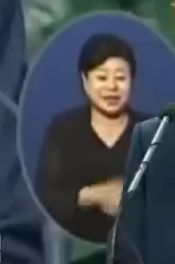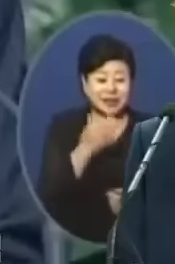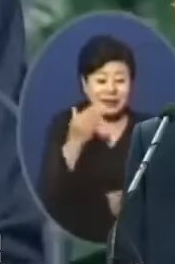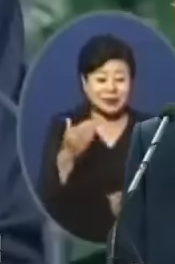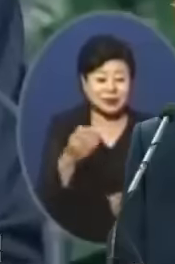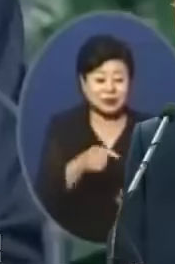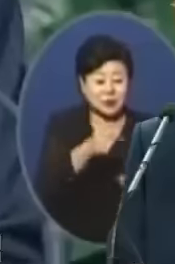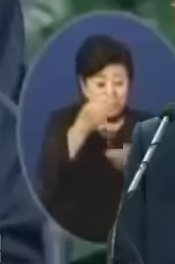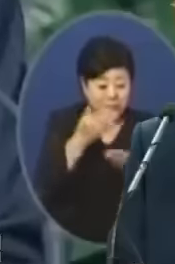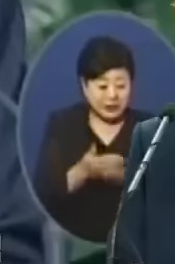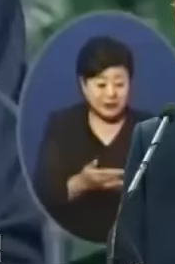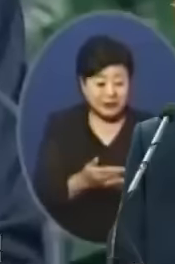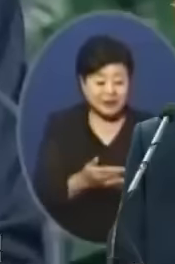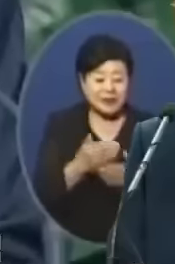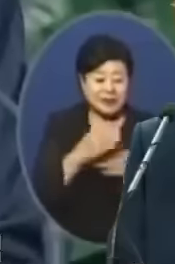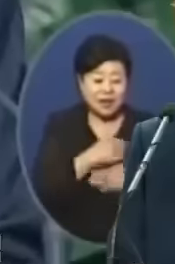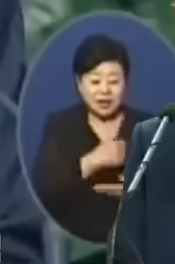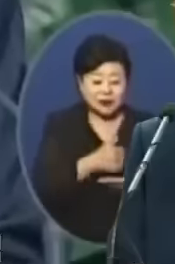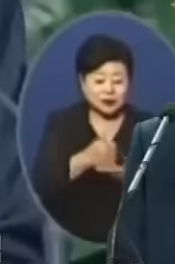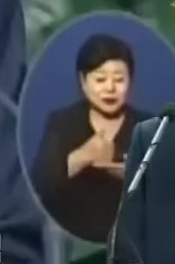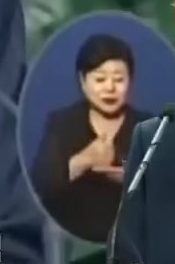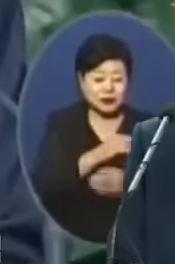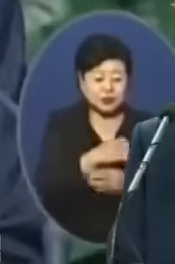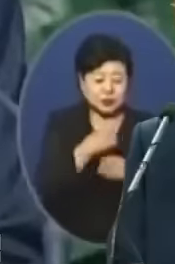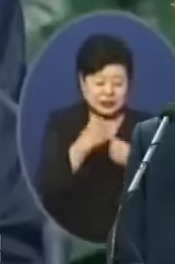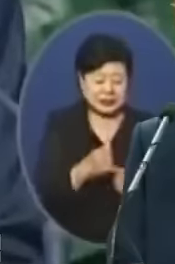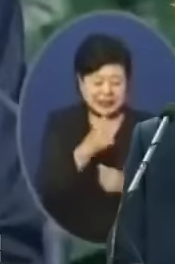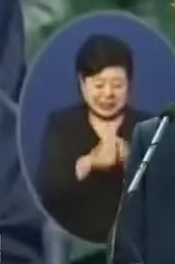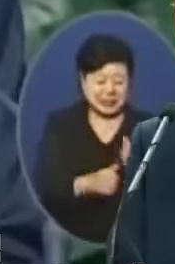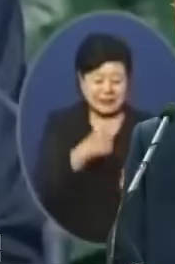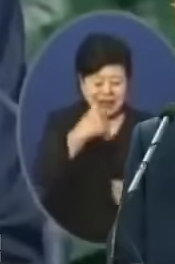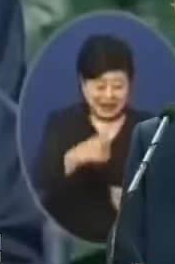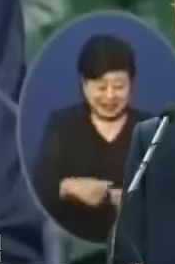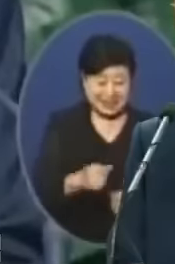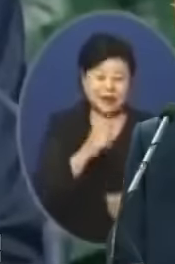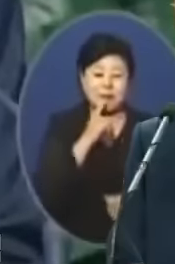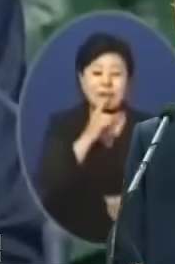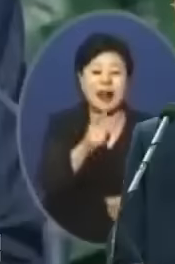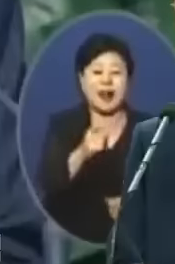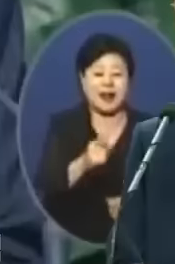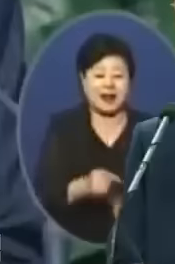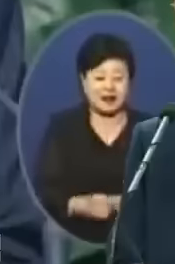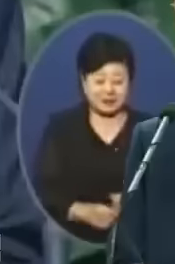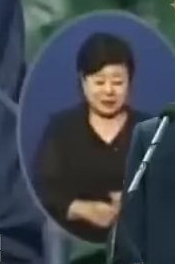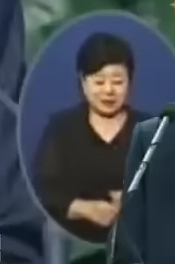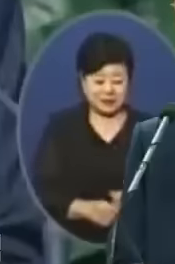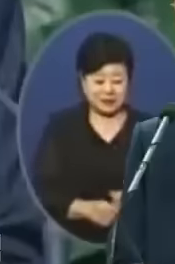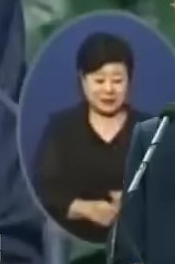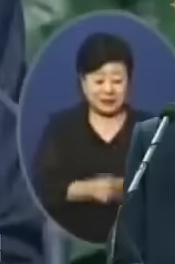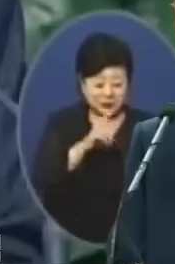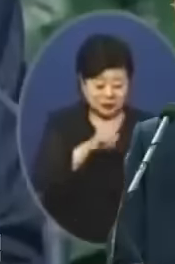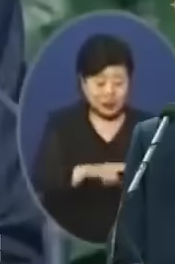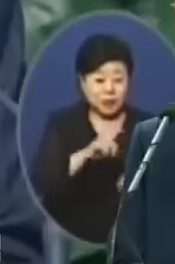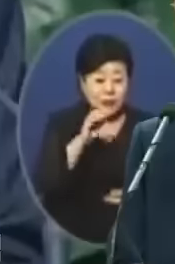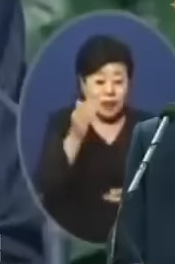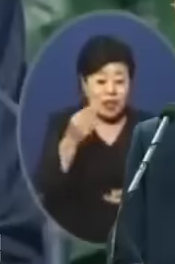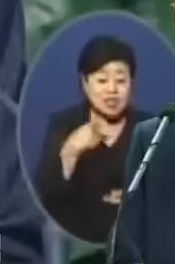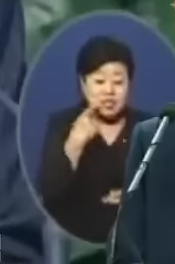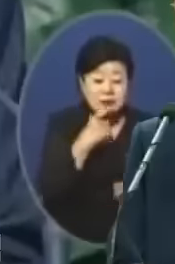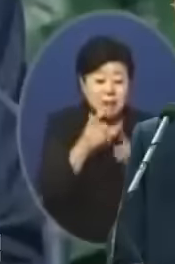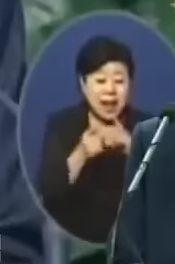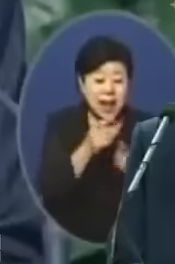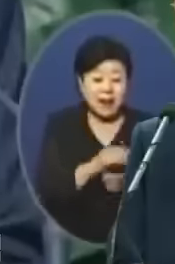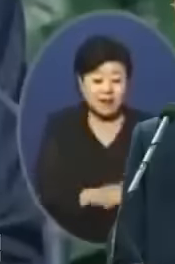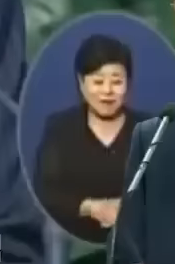여러분 구원받는 것도 내가 주는 그리스도시요 살아계신 하나님의 아들이시니이다 하고 말하면 내 입의